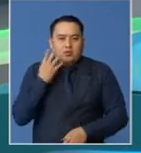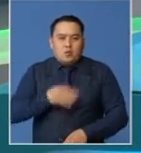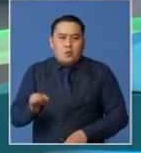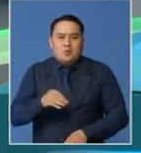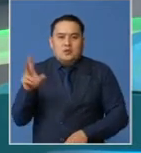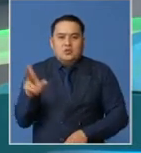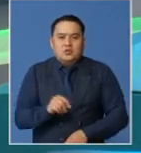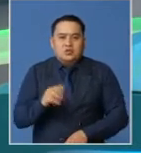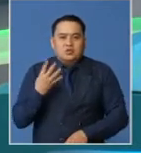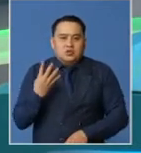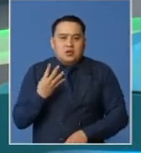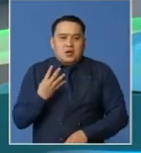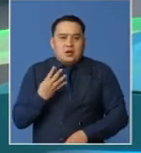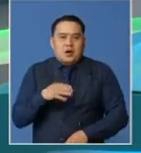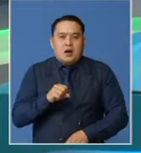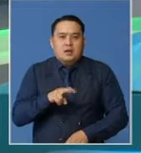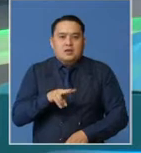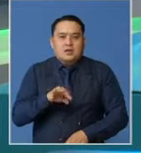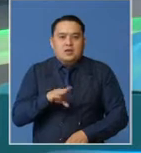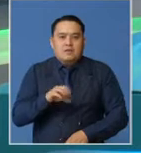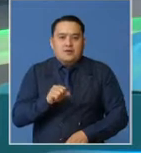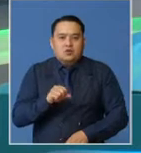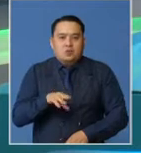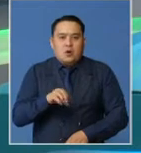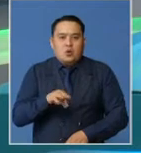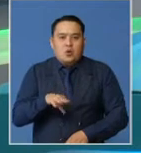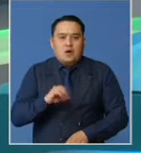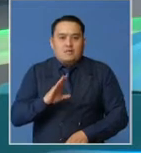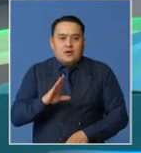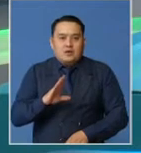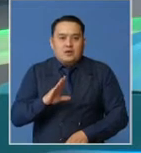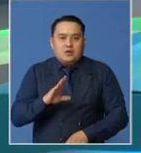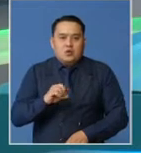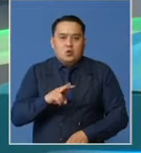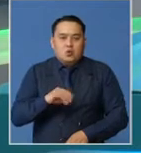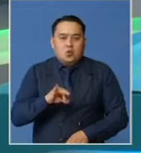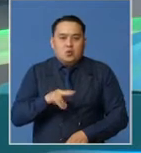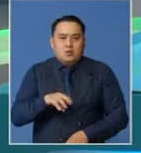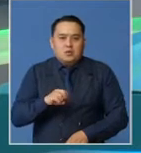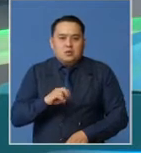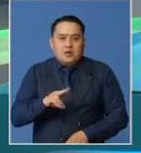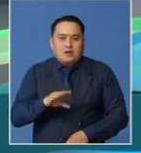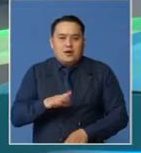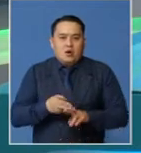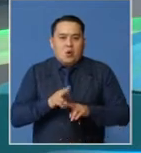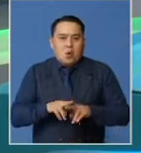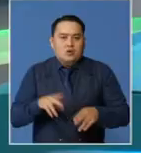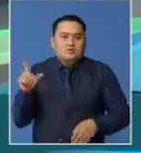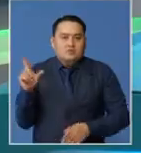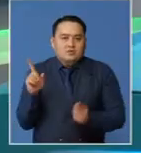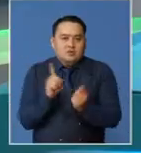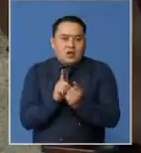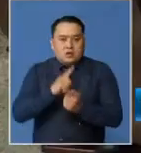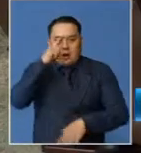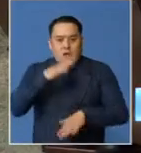Алматинскую область прибыли 4 сенатора. Прагана Майтимова, Бакыджан Жумагулов, Динара Нукетаева и Нурлан Кылышбаев. Во время встречи